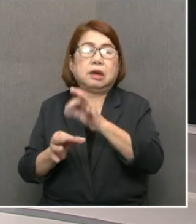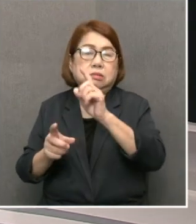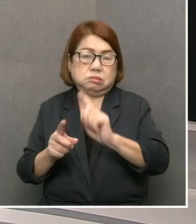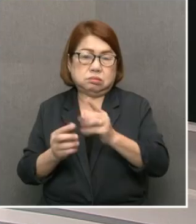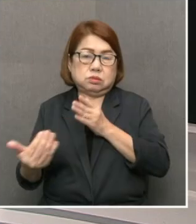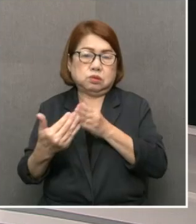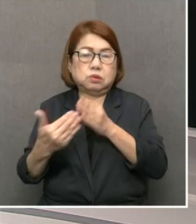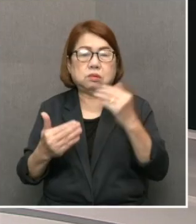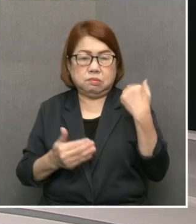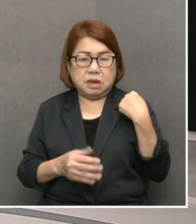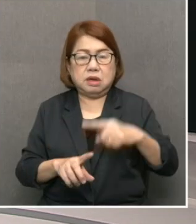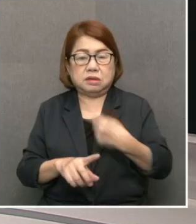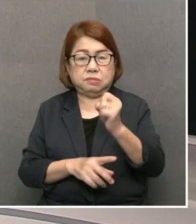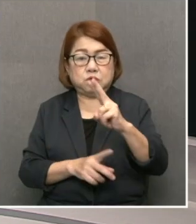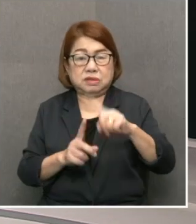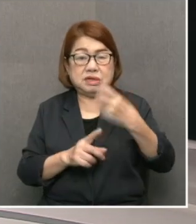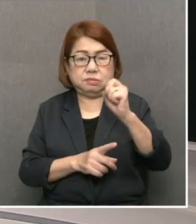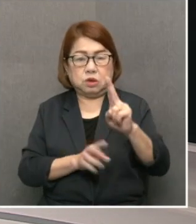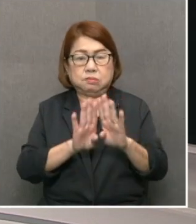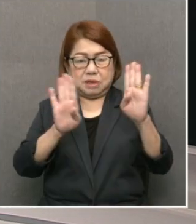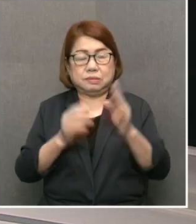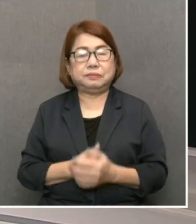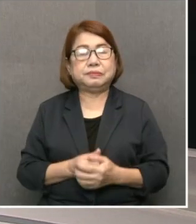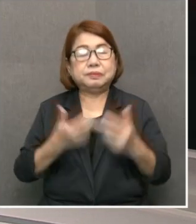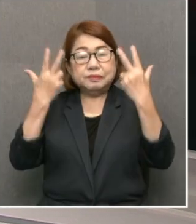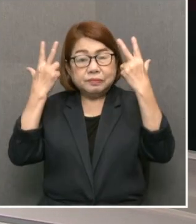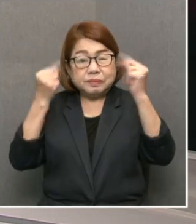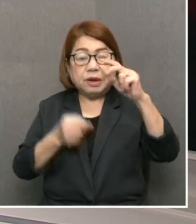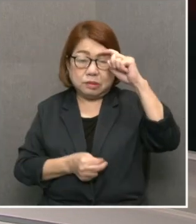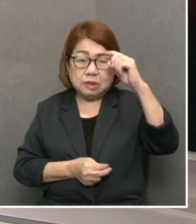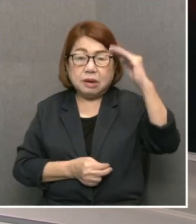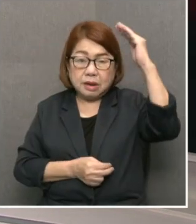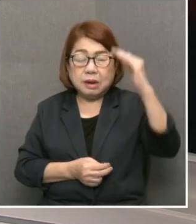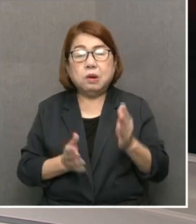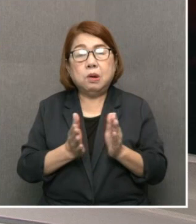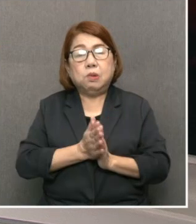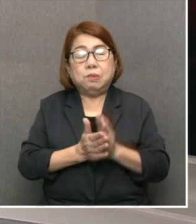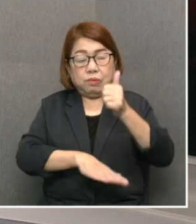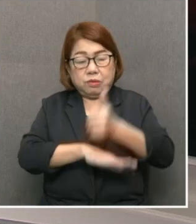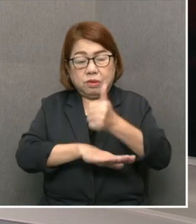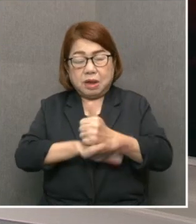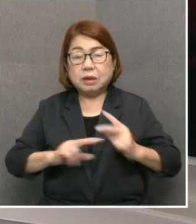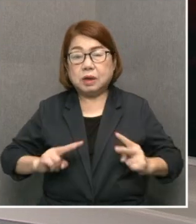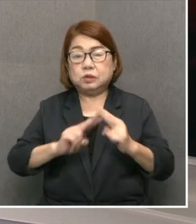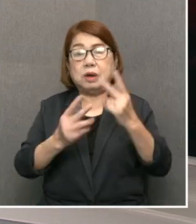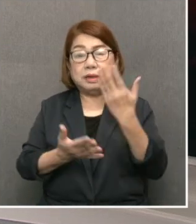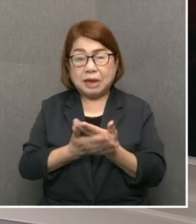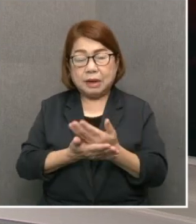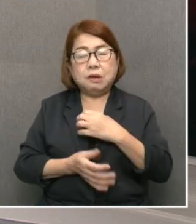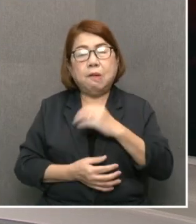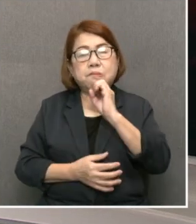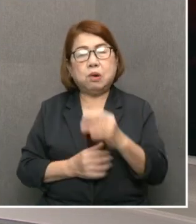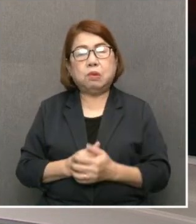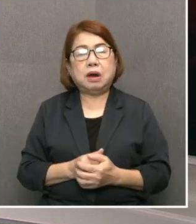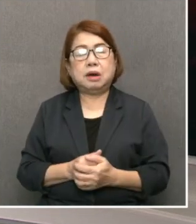าดูท่านนายกรัฐมนตรีกันก่อนค่ะคุณเศรษฐาทวีสินนะคะซึ่งท่านก็เป็นรัฐมนตรีว่าการกระทรวงการคลังกล่าวถึงเรื่องของกร